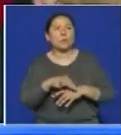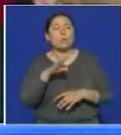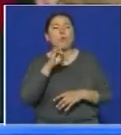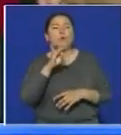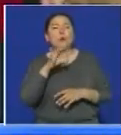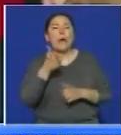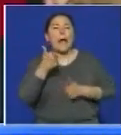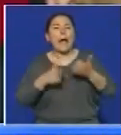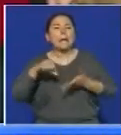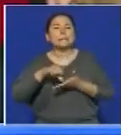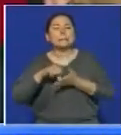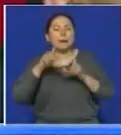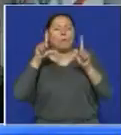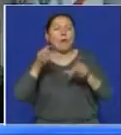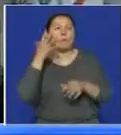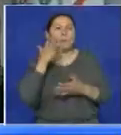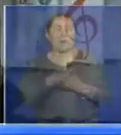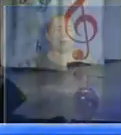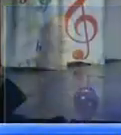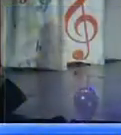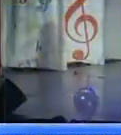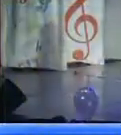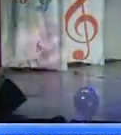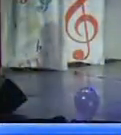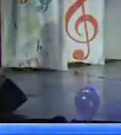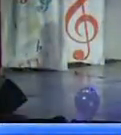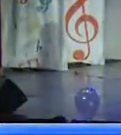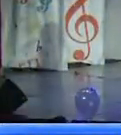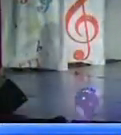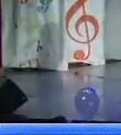халықаралық байқауына қатысатын болады. Жансая Оразбай, Саламат Қайыпов, Каспи ақпарат.